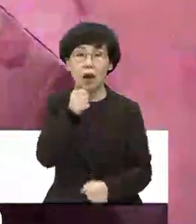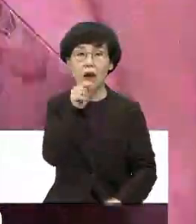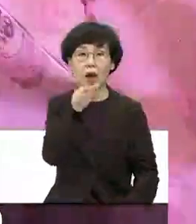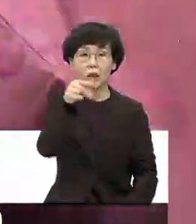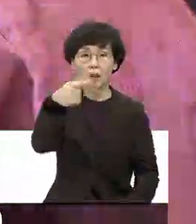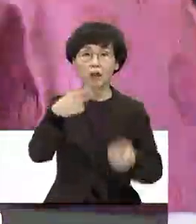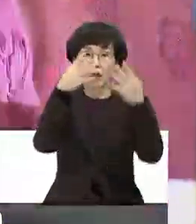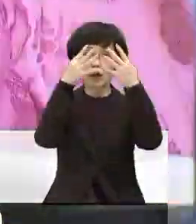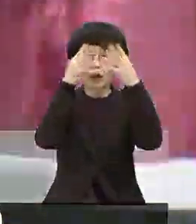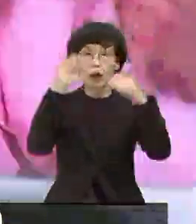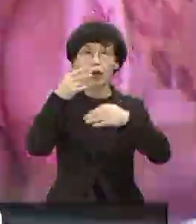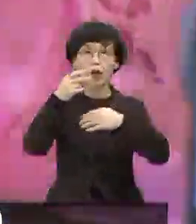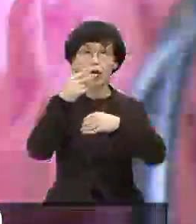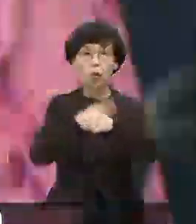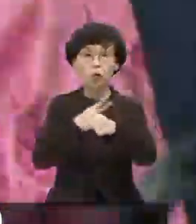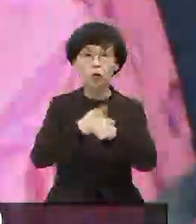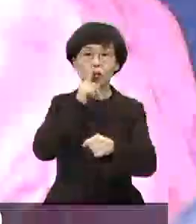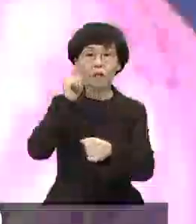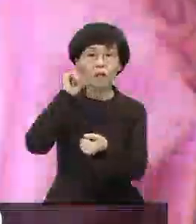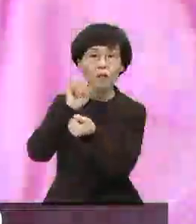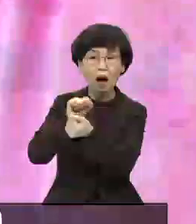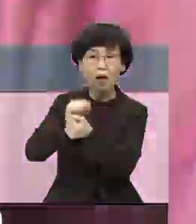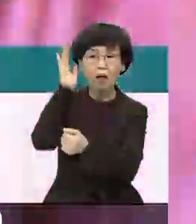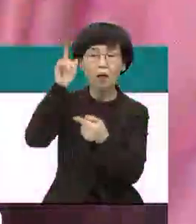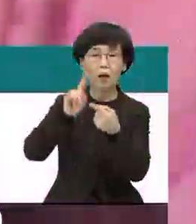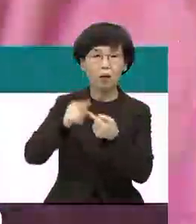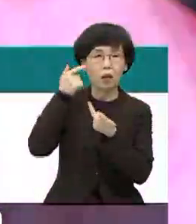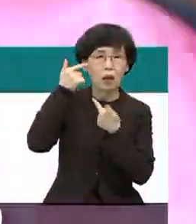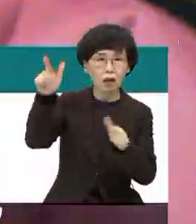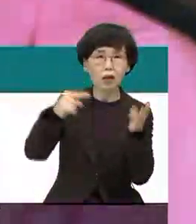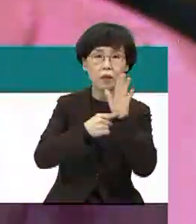망언을 직접 반박했습니다. 일본은